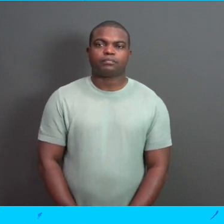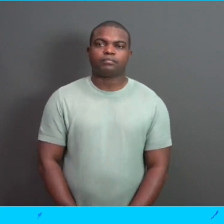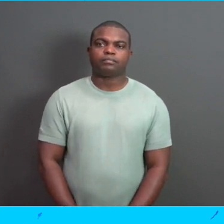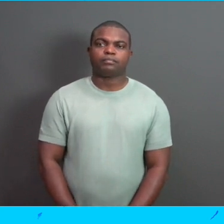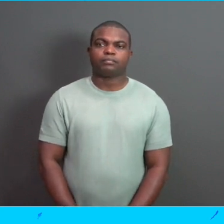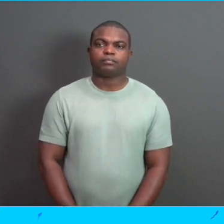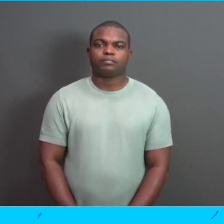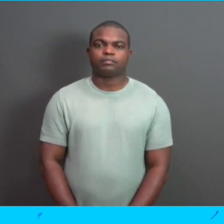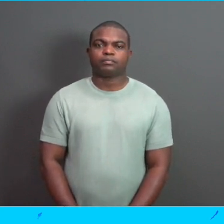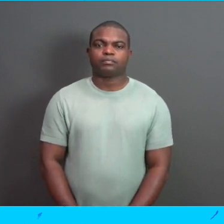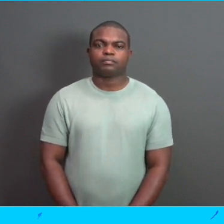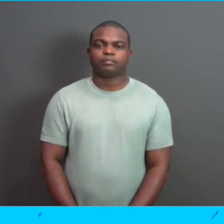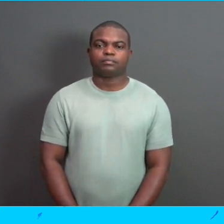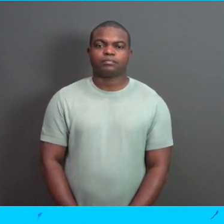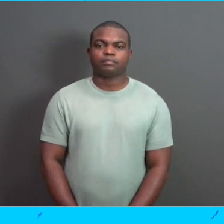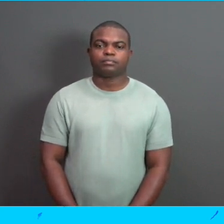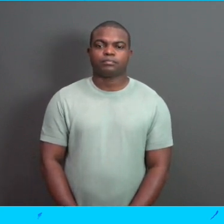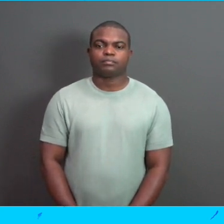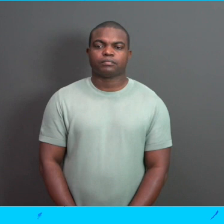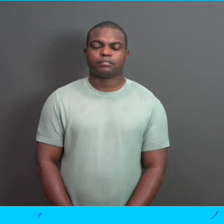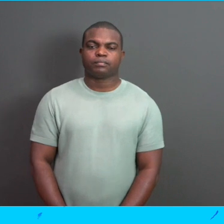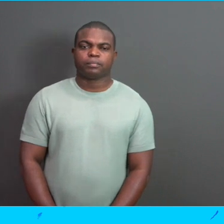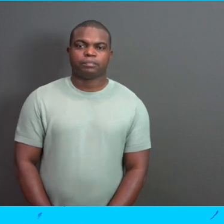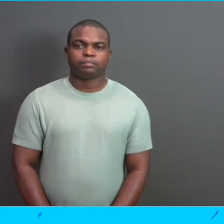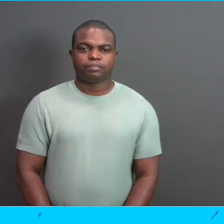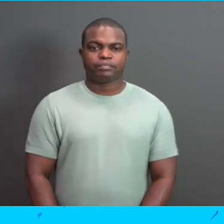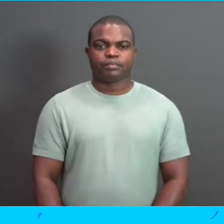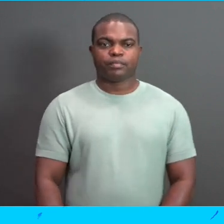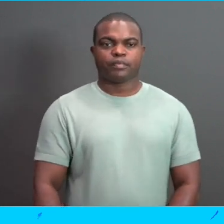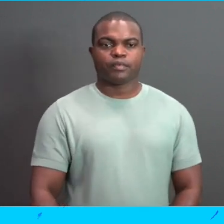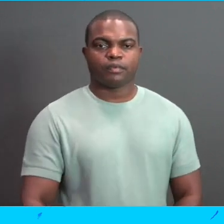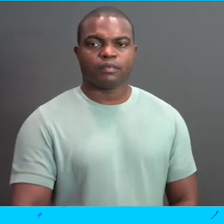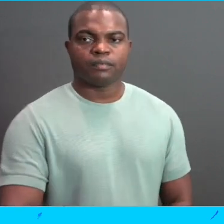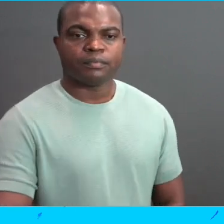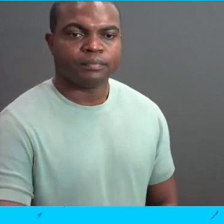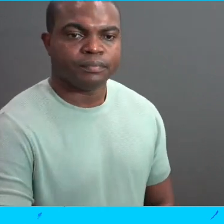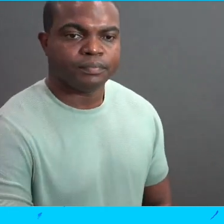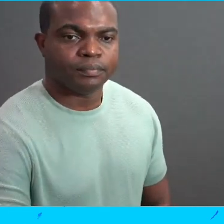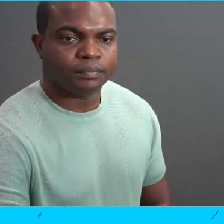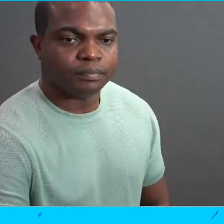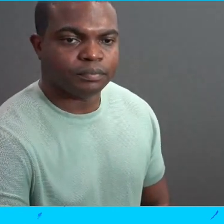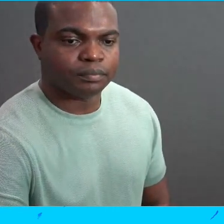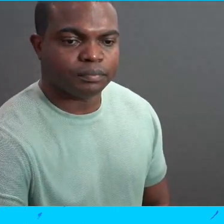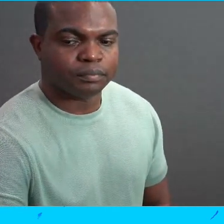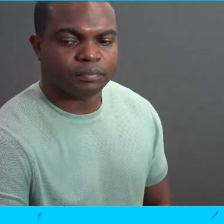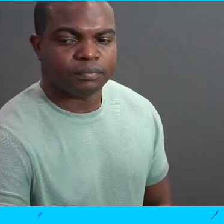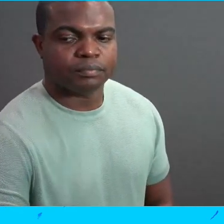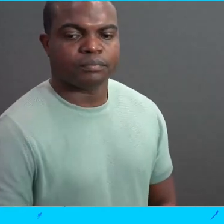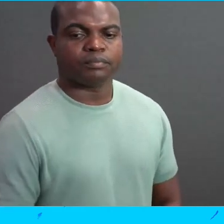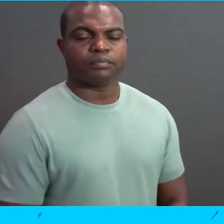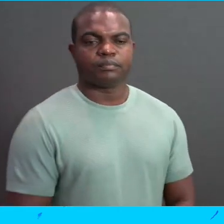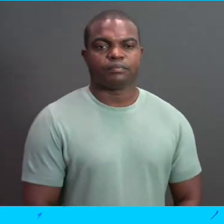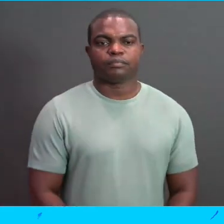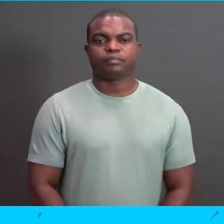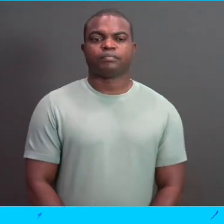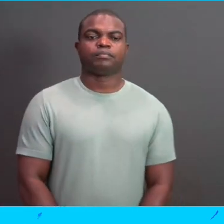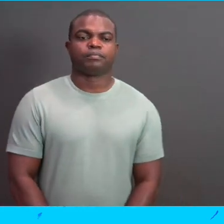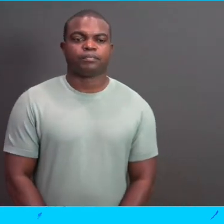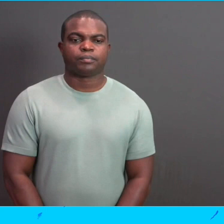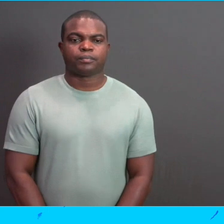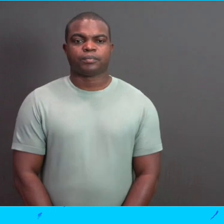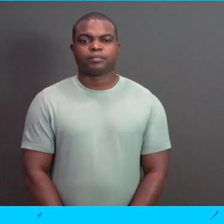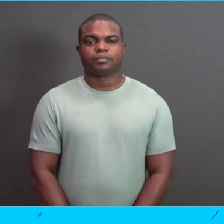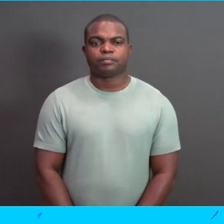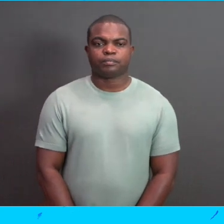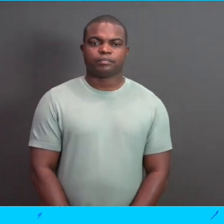agent. Je n'ai pas reçu de l'assistance financière. Les étudiants ne peuvent pas payer pour leurs cours.